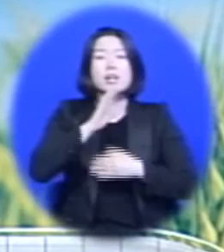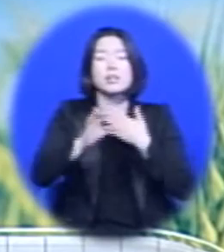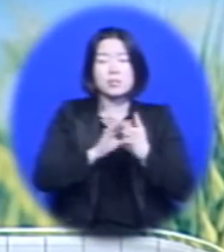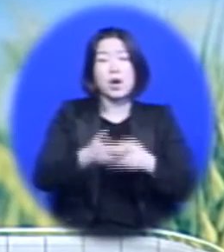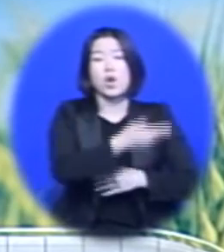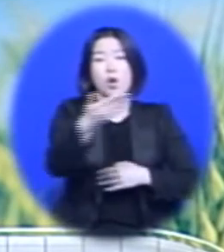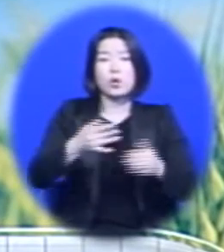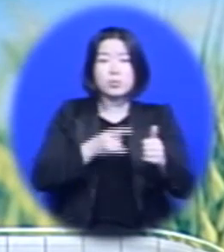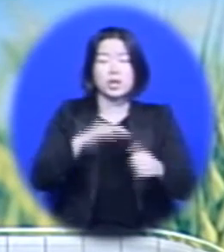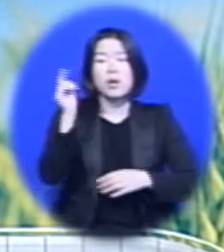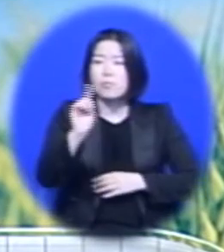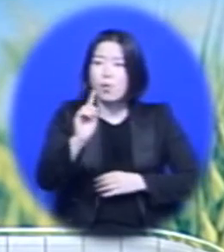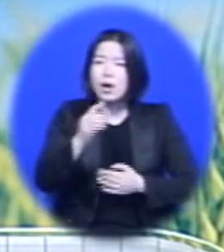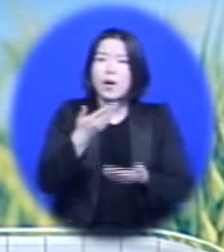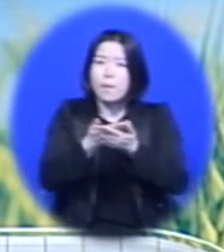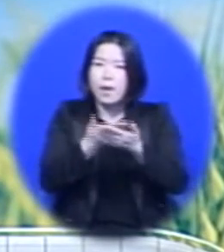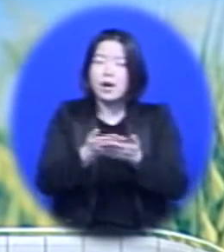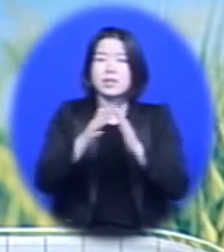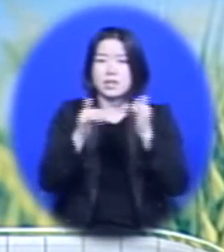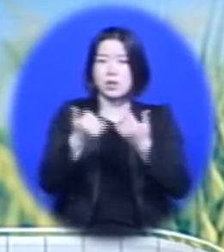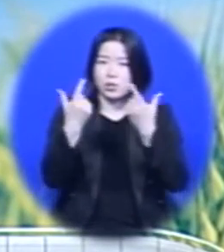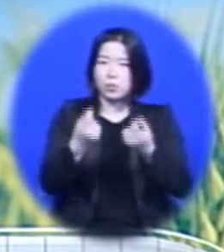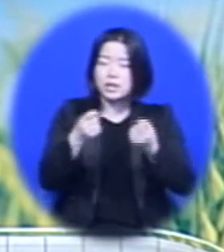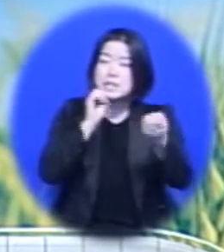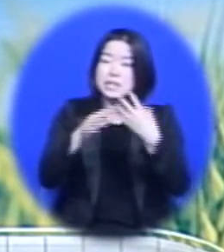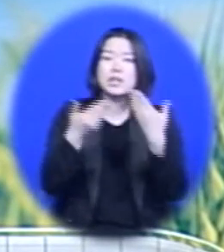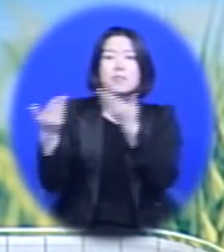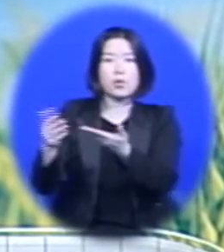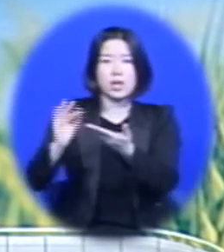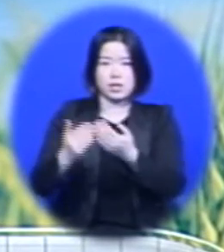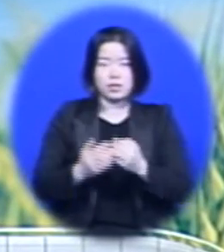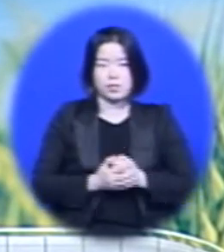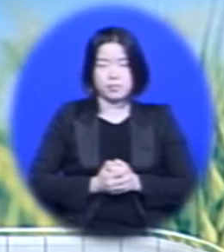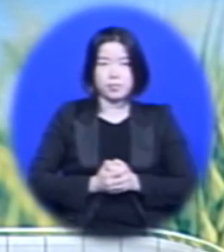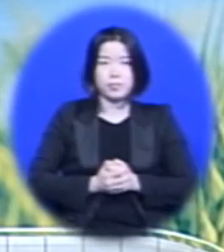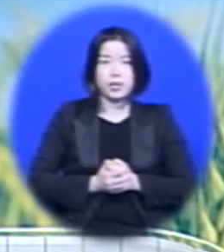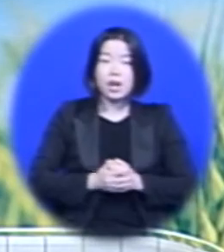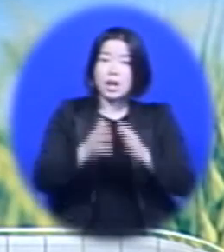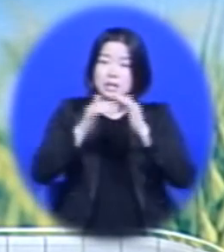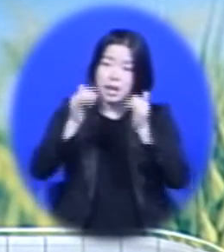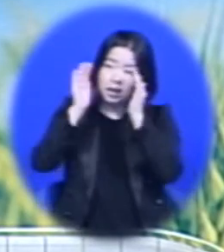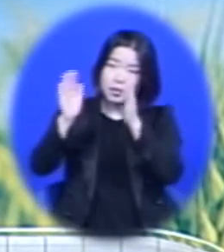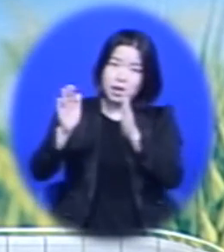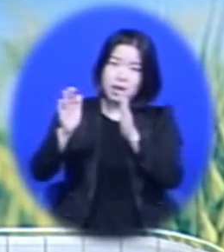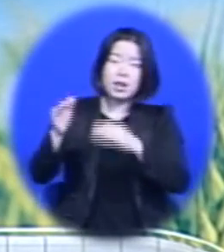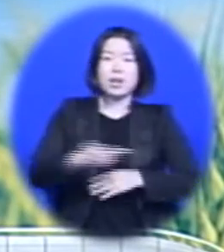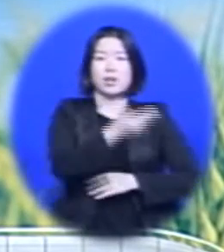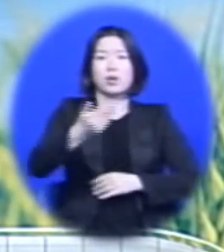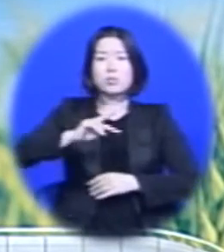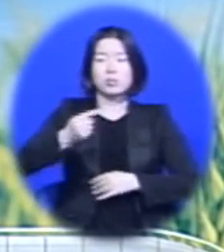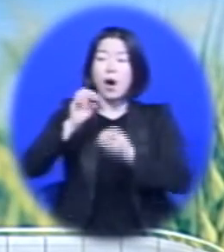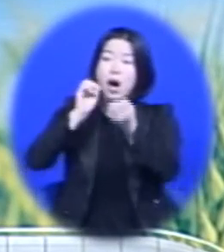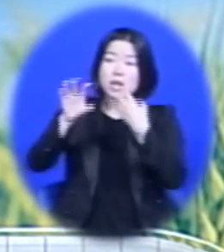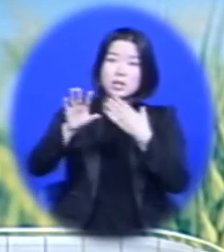무언가를 요청하는 사람들에게 여러분이 똑같이 응답을 해야 하는 것입니다. 사람을 향하여 여러분도 응답의